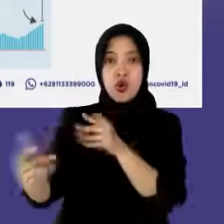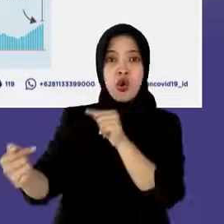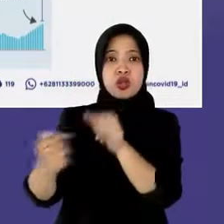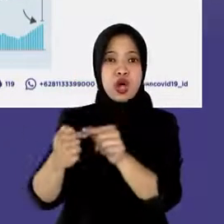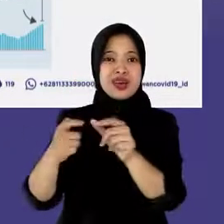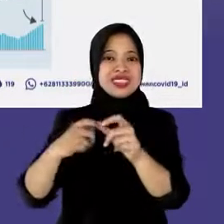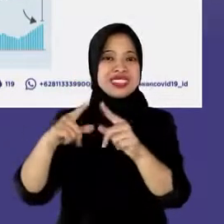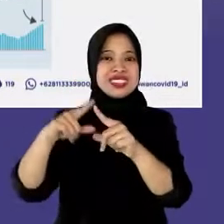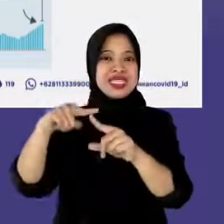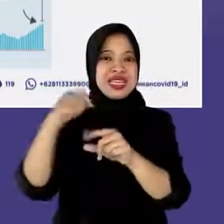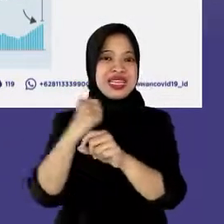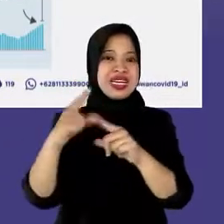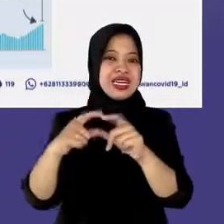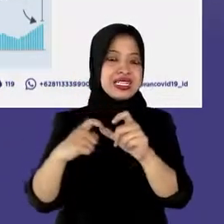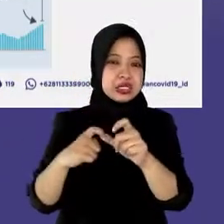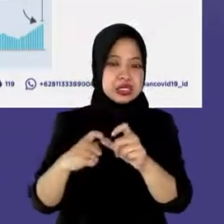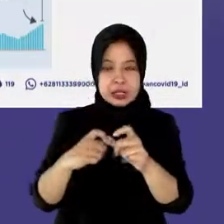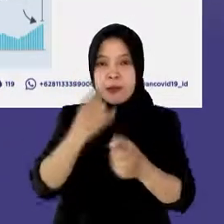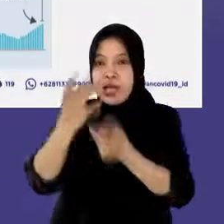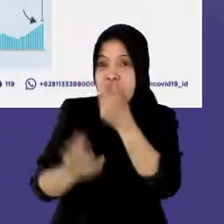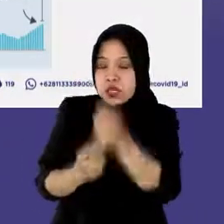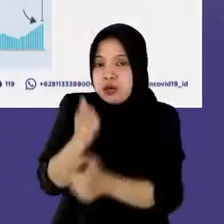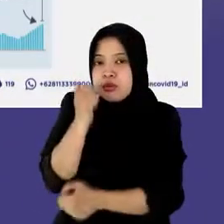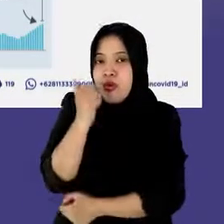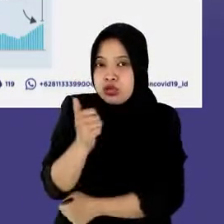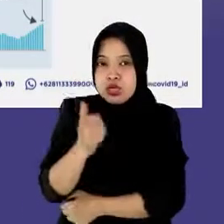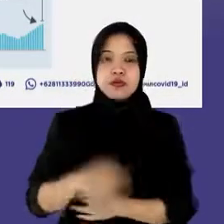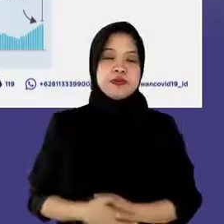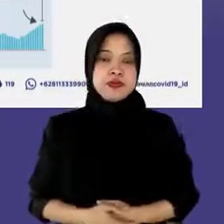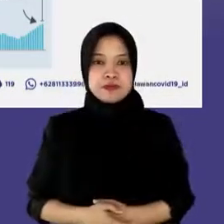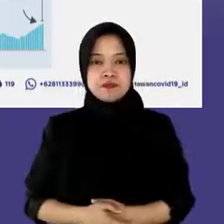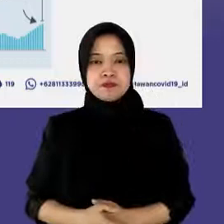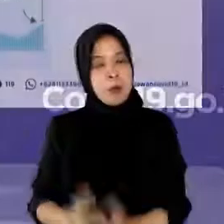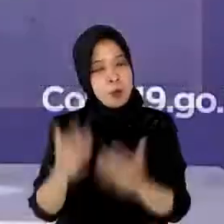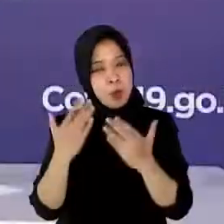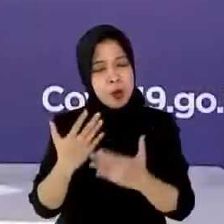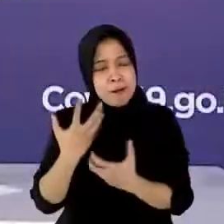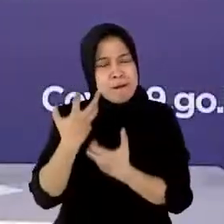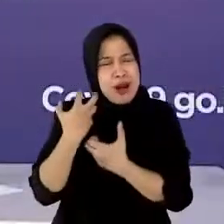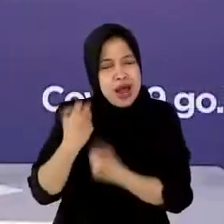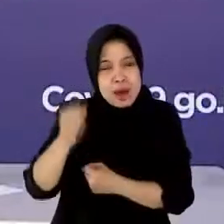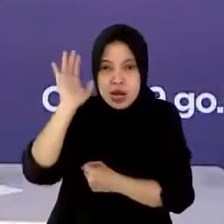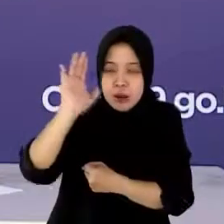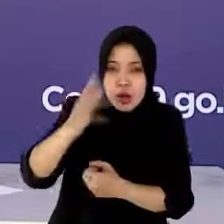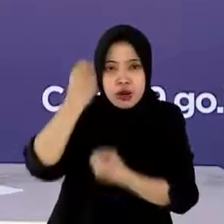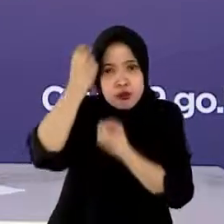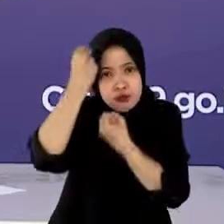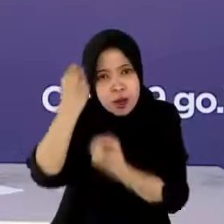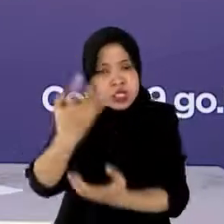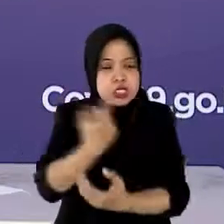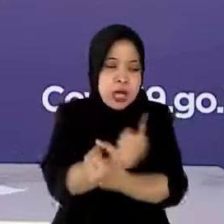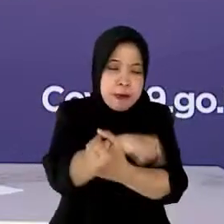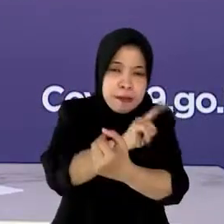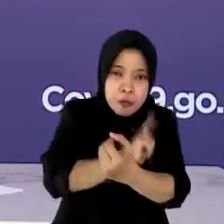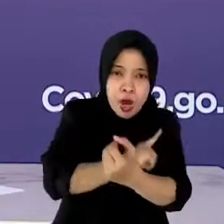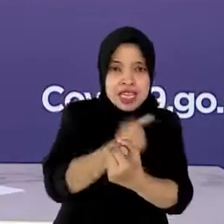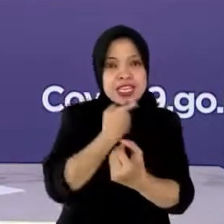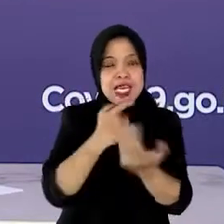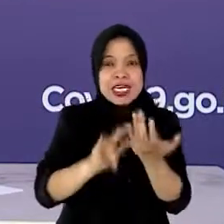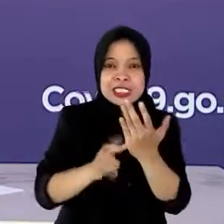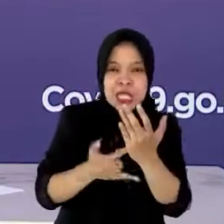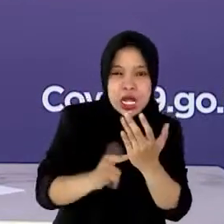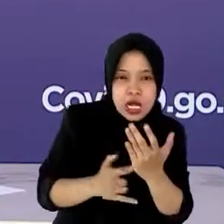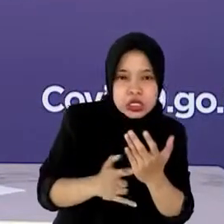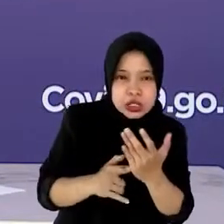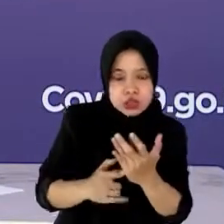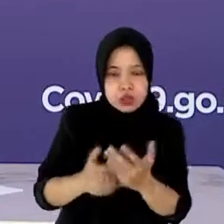menghubungi Satgas untuk penjelasan lebih lanjut semoga kedepannya literasi Indonesia terkait data